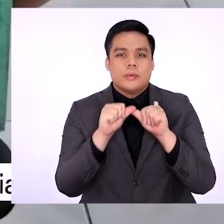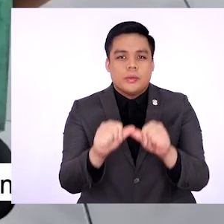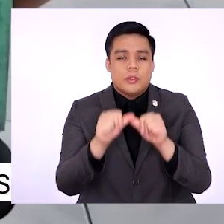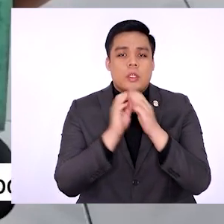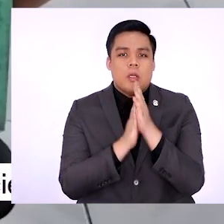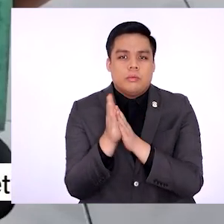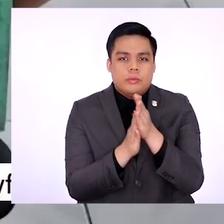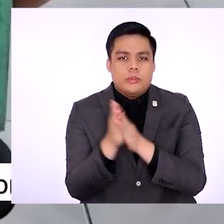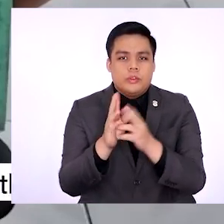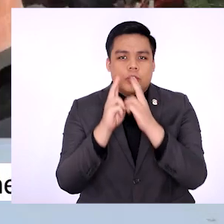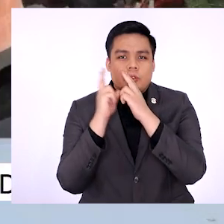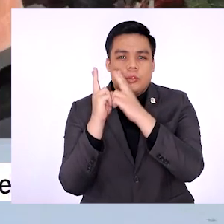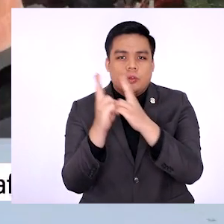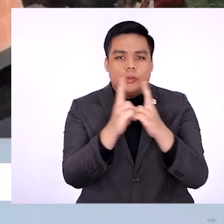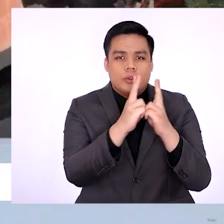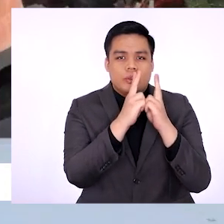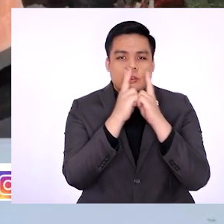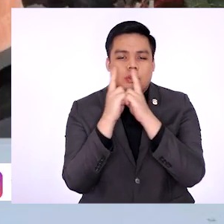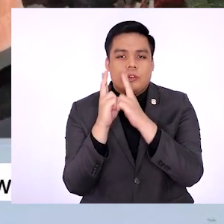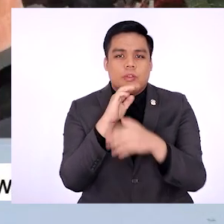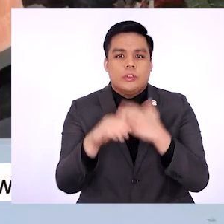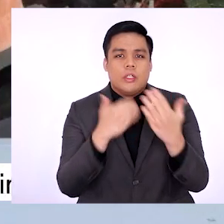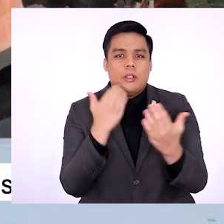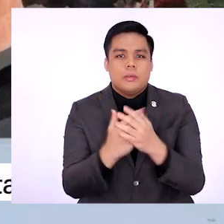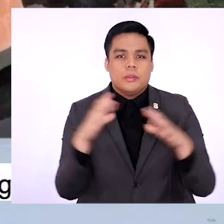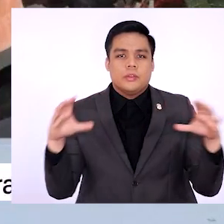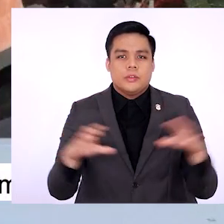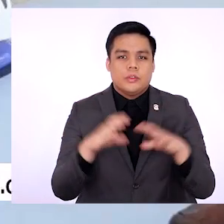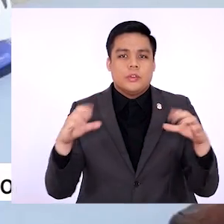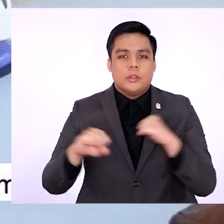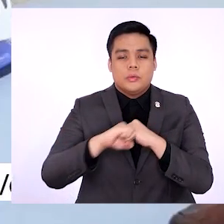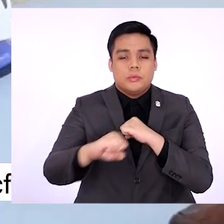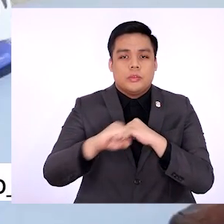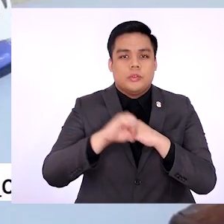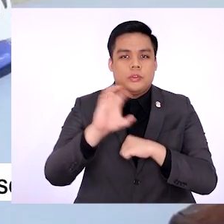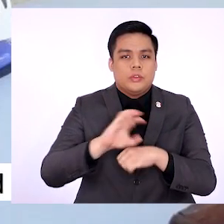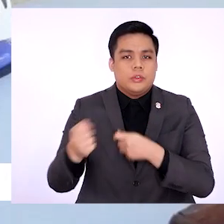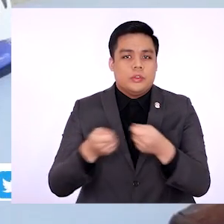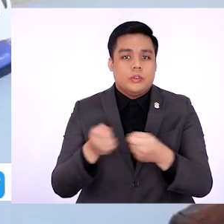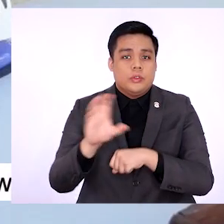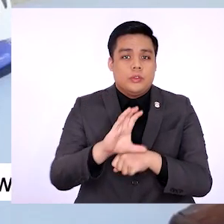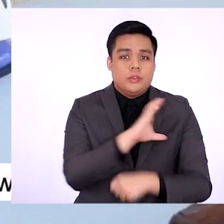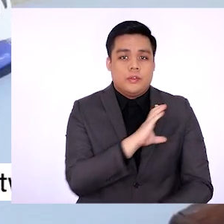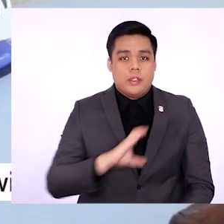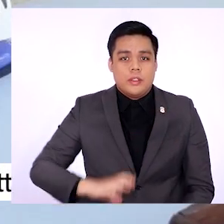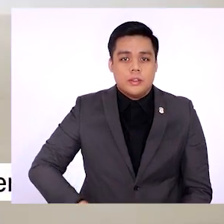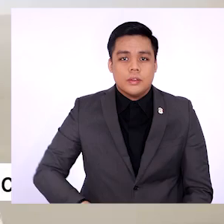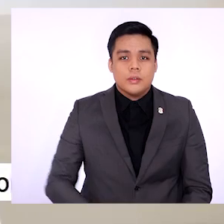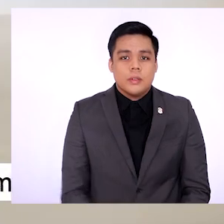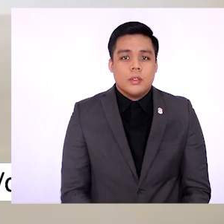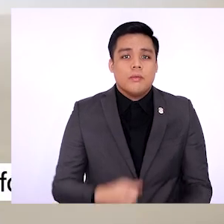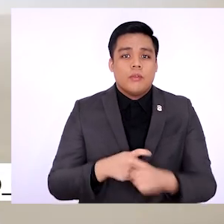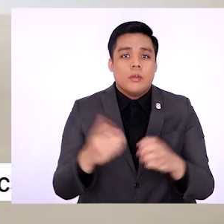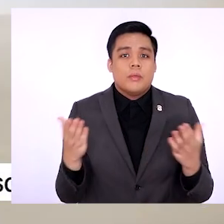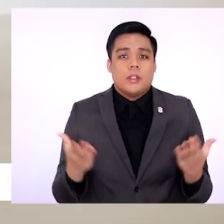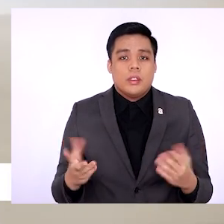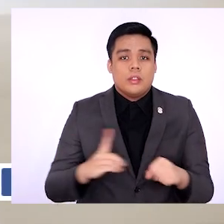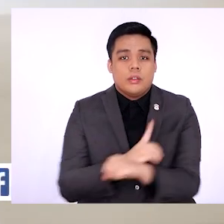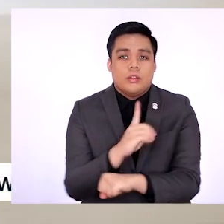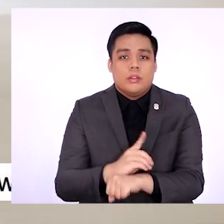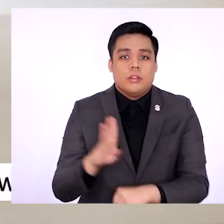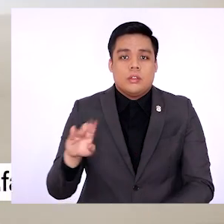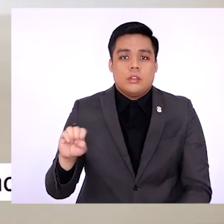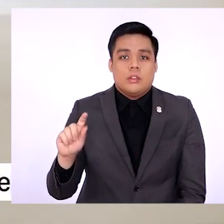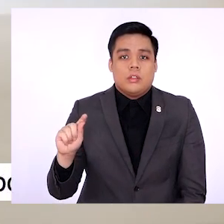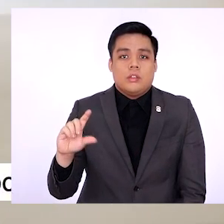masiglang makikipagkaisa sa mga aktibidad na inilulunsad ng pamamahala ng Iglesia. Mula po rito sa